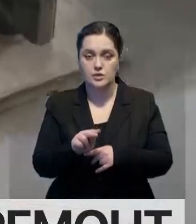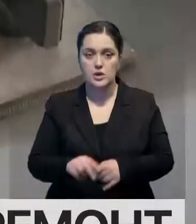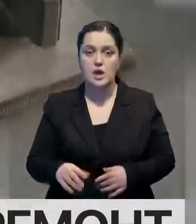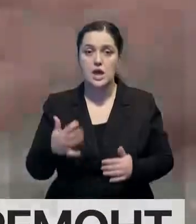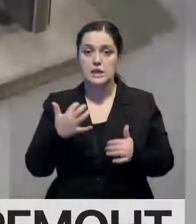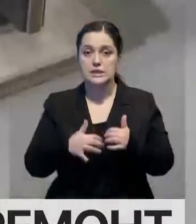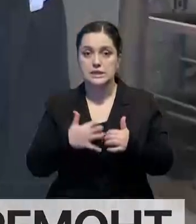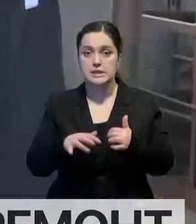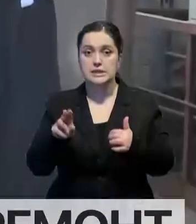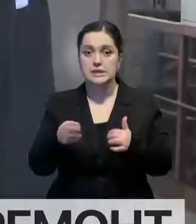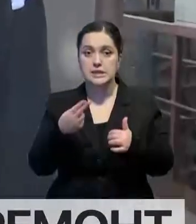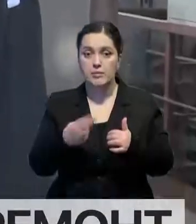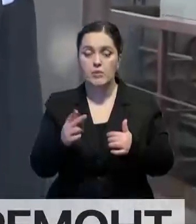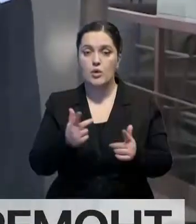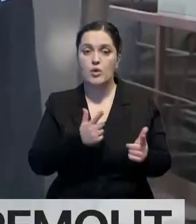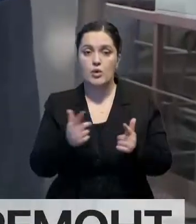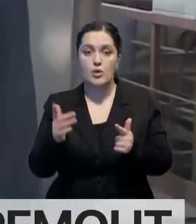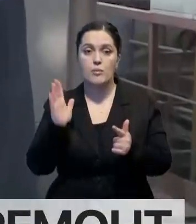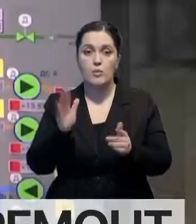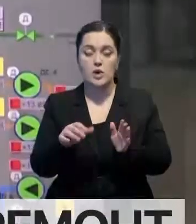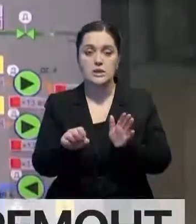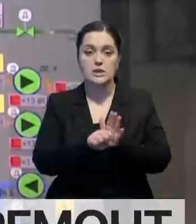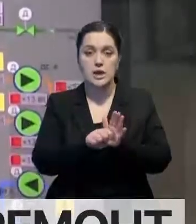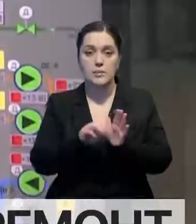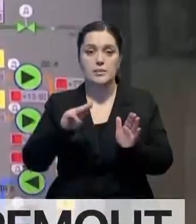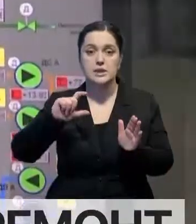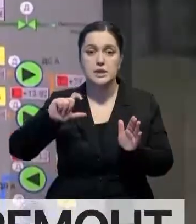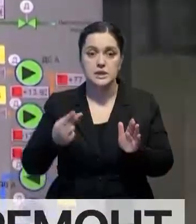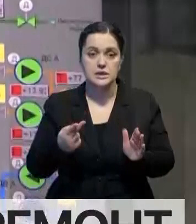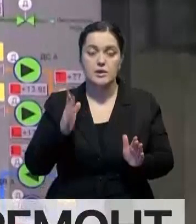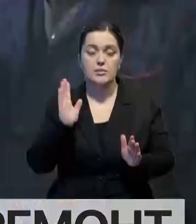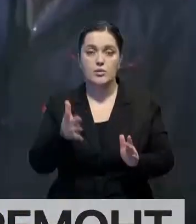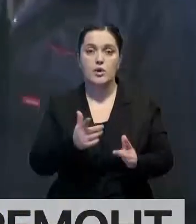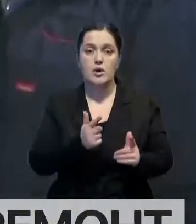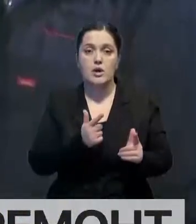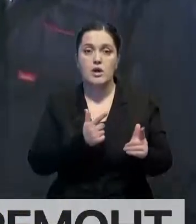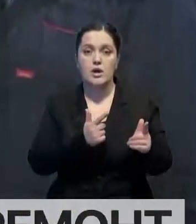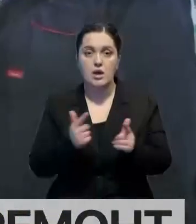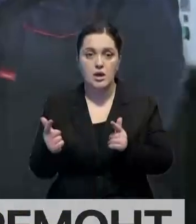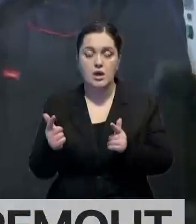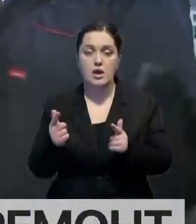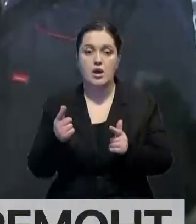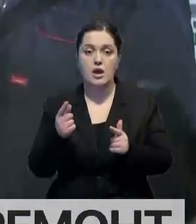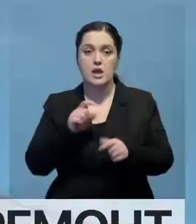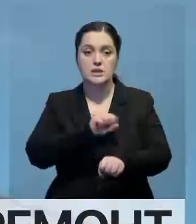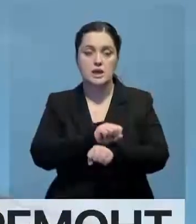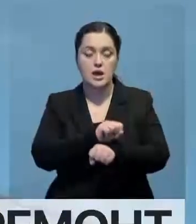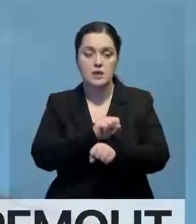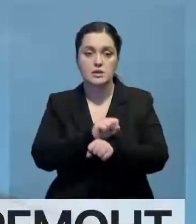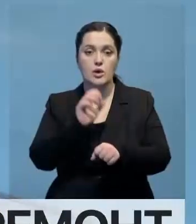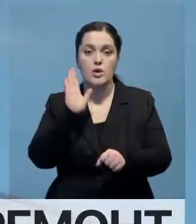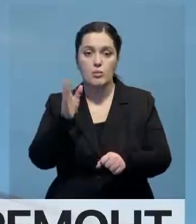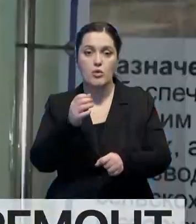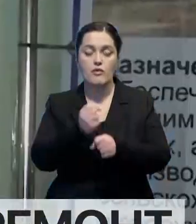к середине декабря и его отремонтируют. И в зиму ТЭЦ войдет с полным комплектом рабочего оборудования. Более того, станция уже готова и к